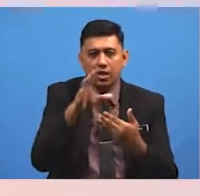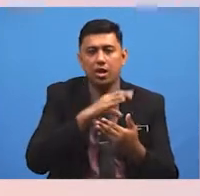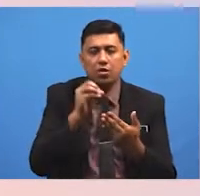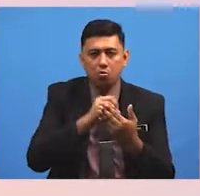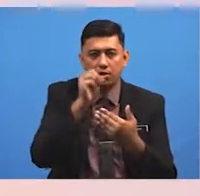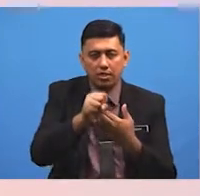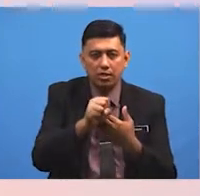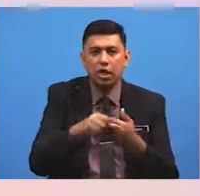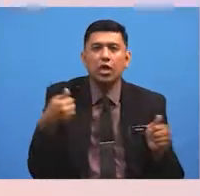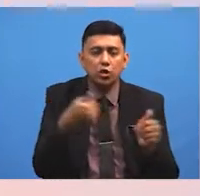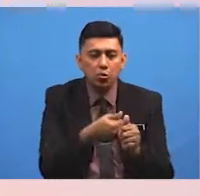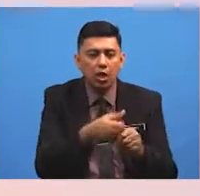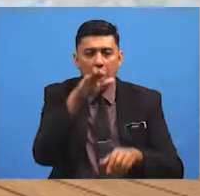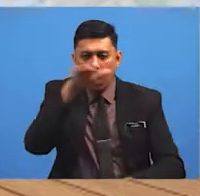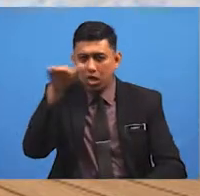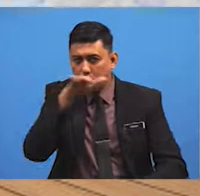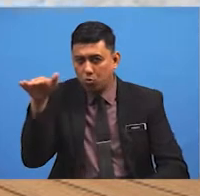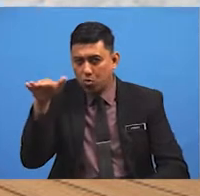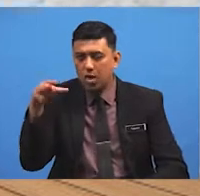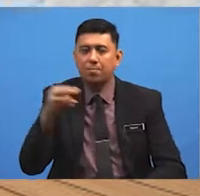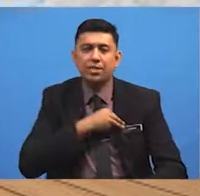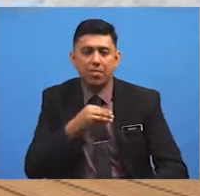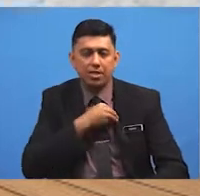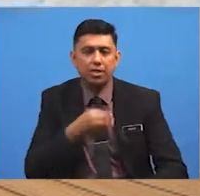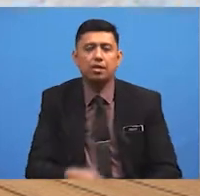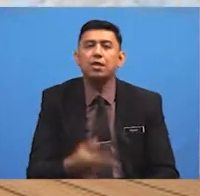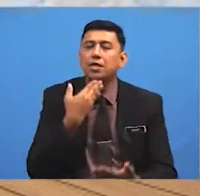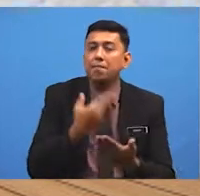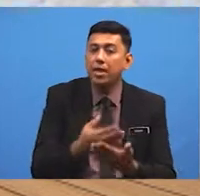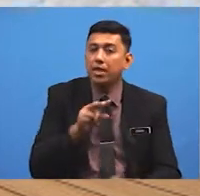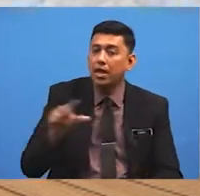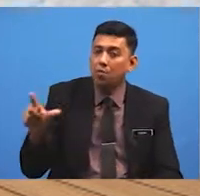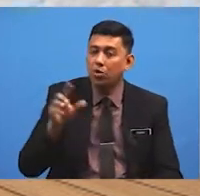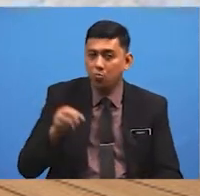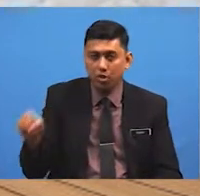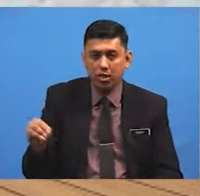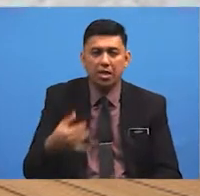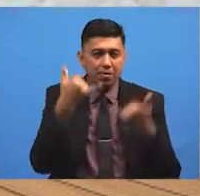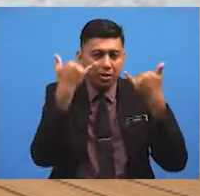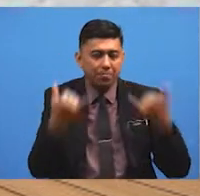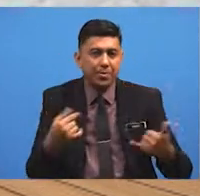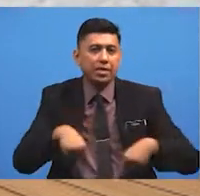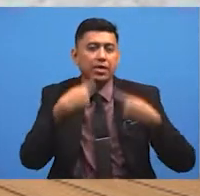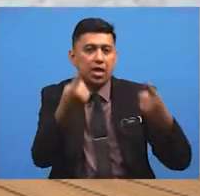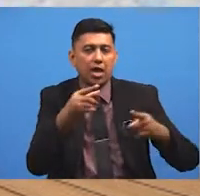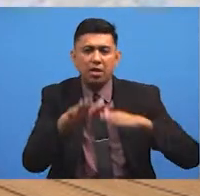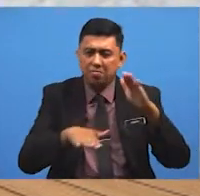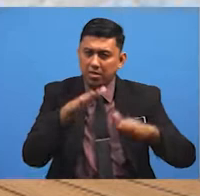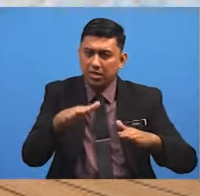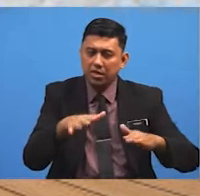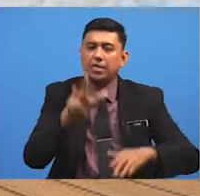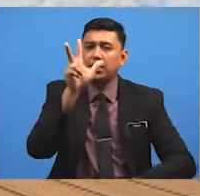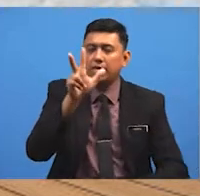lf600 dilaju masing-masing Baiklah murid-murid sekarang kita pergi ke